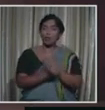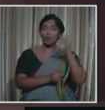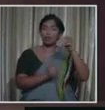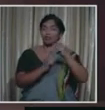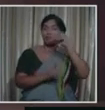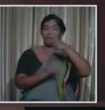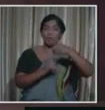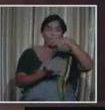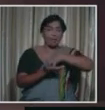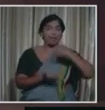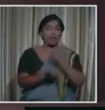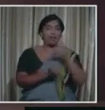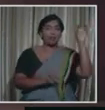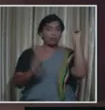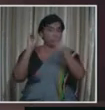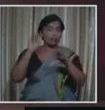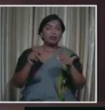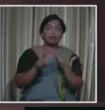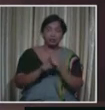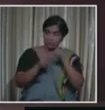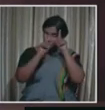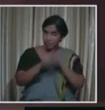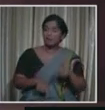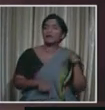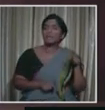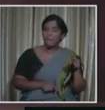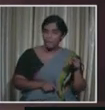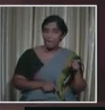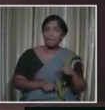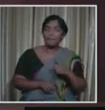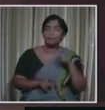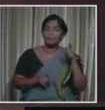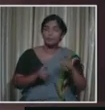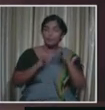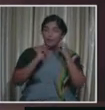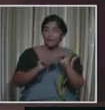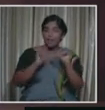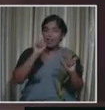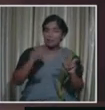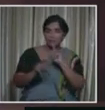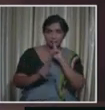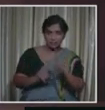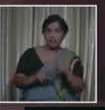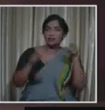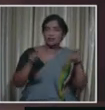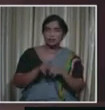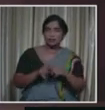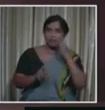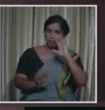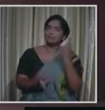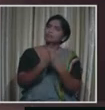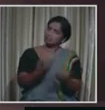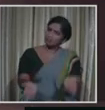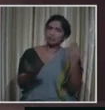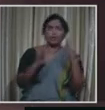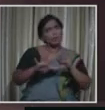orang genal lah. Kenapa lah muka desi tu kerja edat meh bagai muka desi tu kerja, beberapa di vivida nama dengne patang katta. Ini sah swadi ne periksaan kerana,